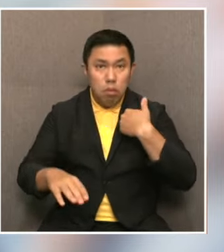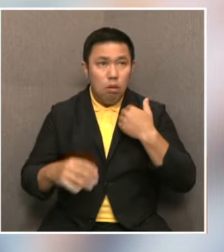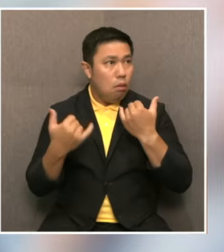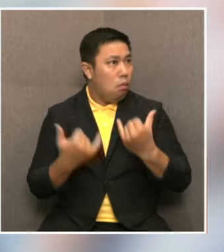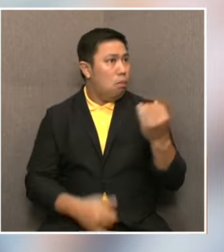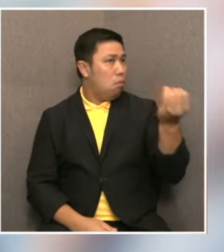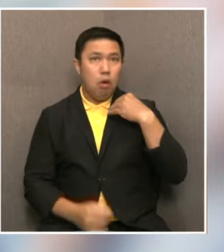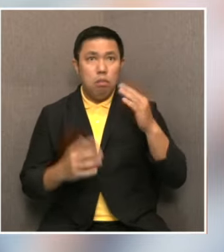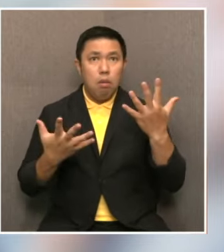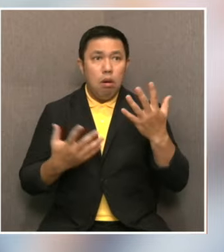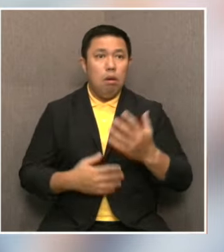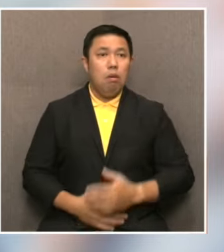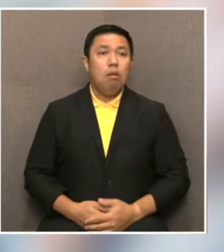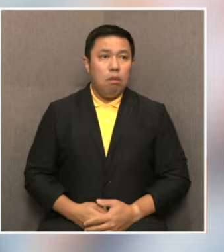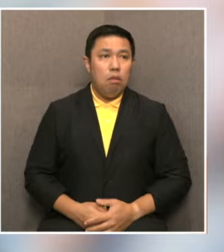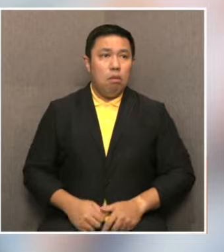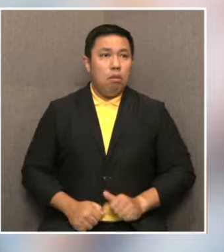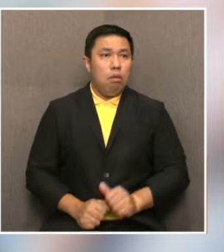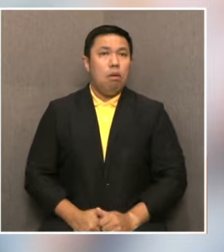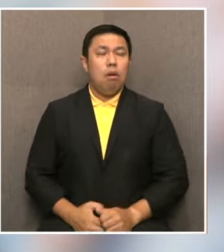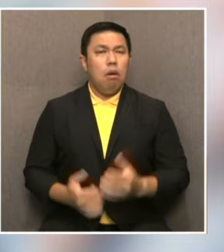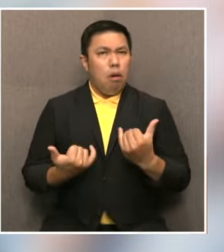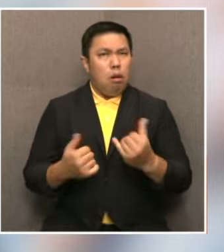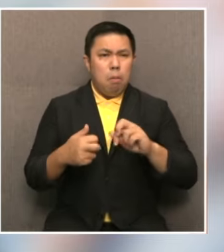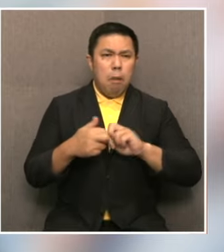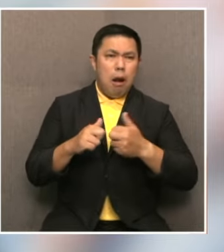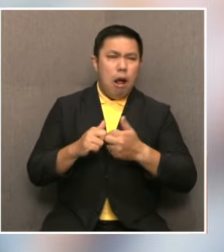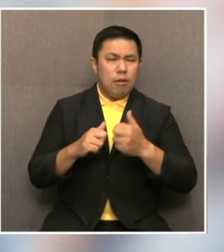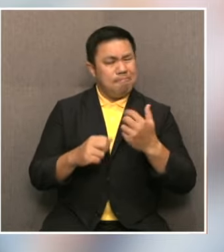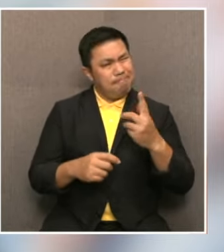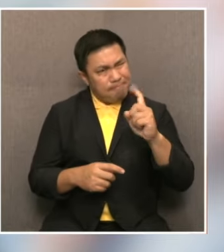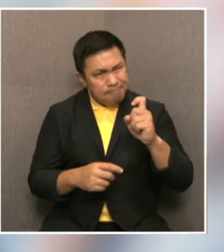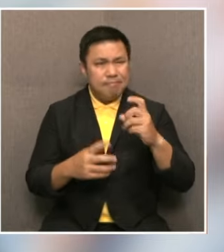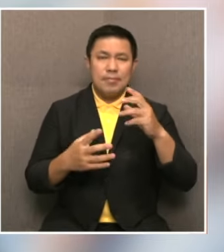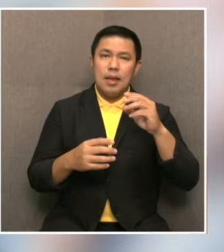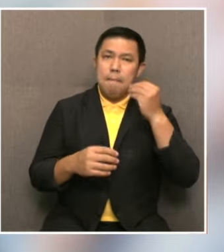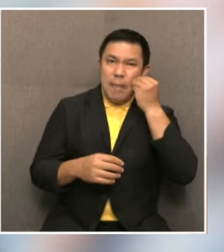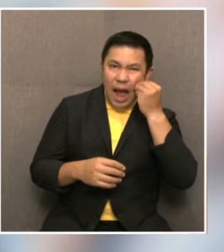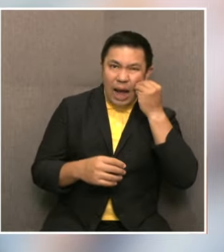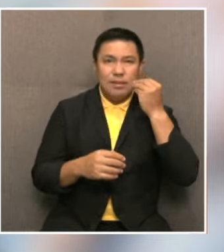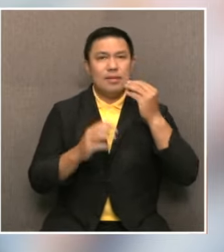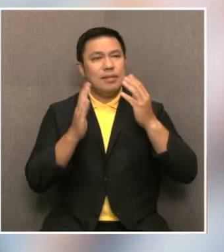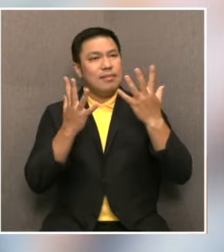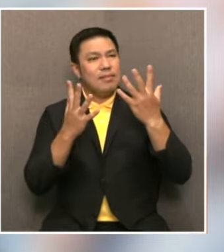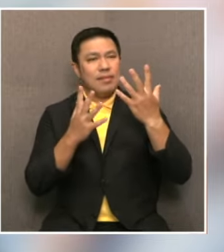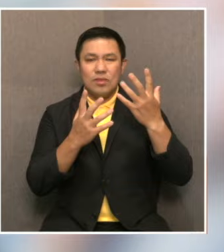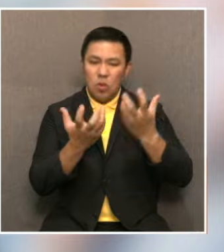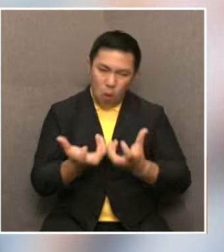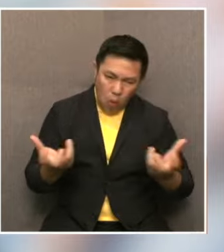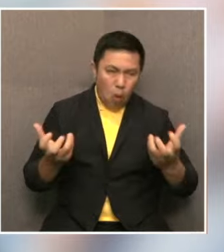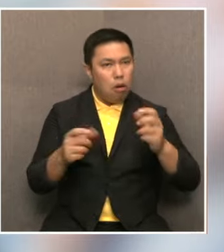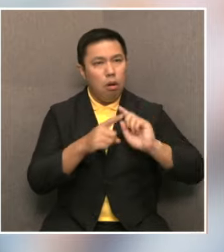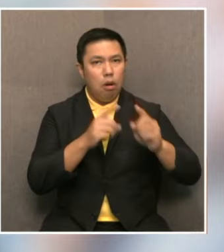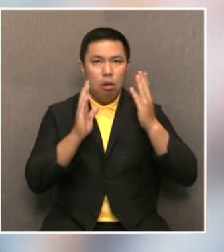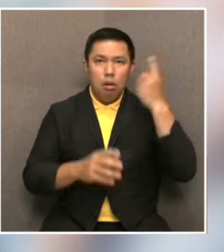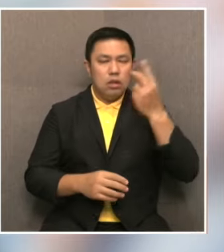แจ้งเตือนใดๆเลยทำให้เกิดความเสียหายต่อทั้งบ้านเรือนรีสอร์ทนักท่องเที่ยวก็ได้รับผลกระทบต่ำไปด้วยนั่นเอง